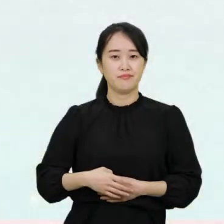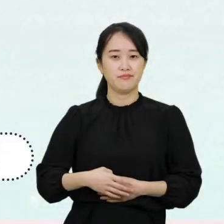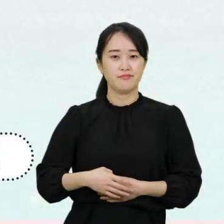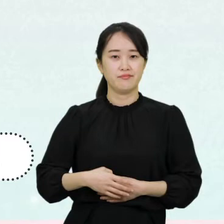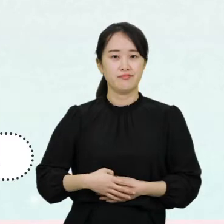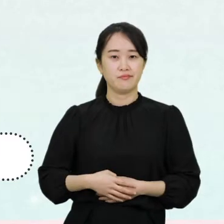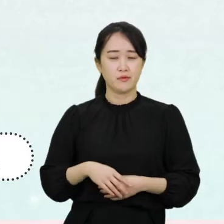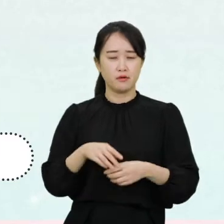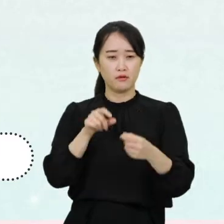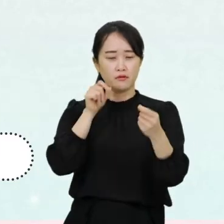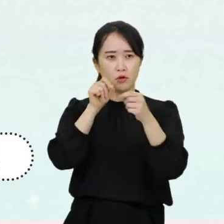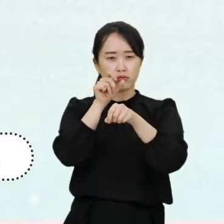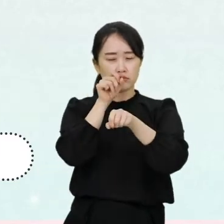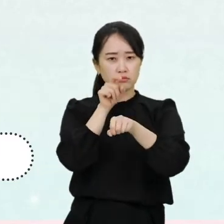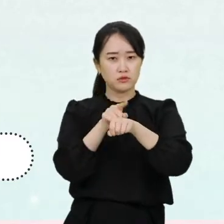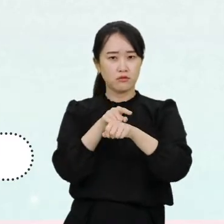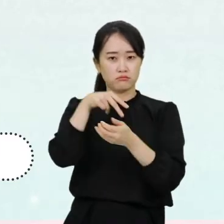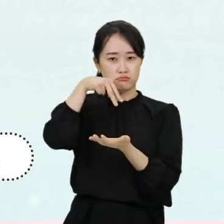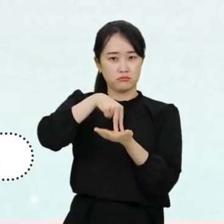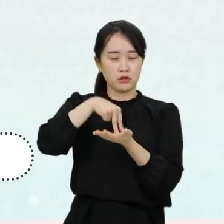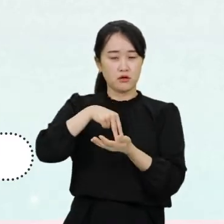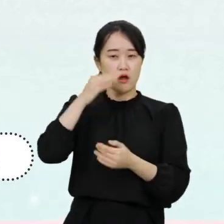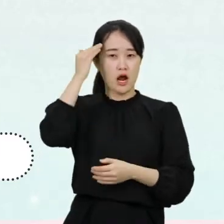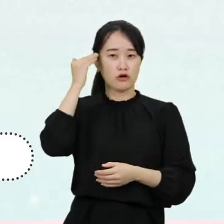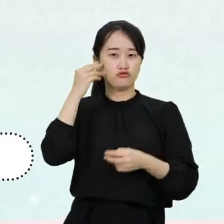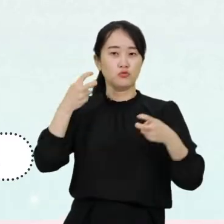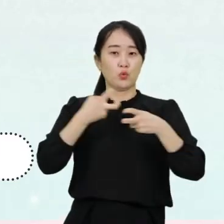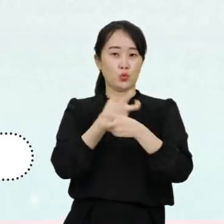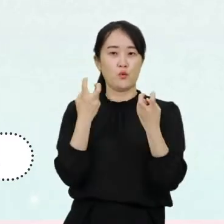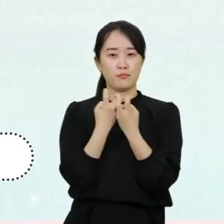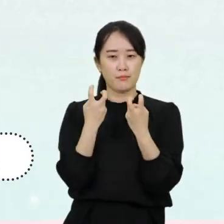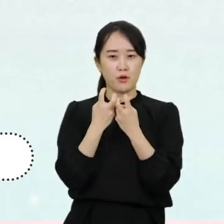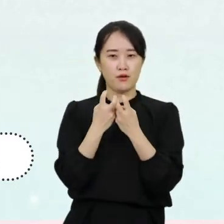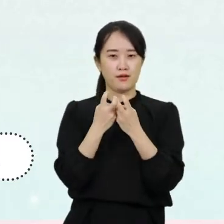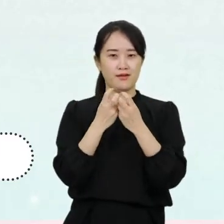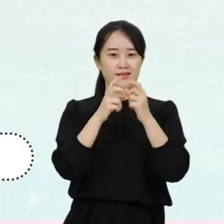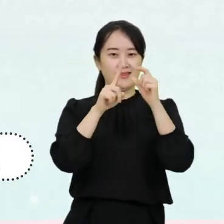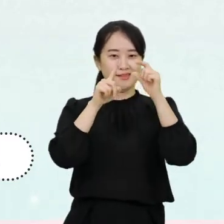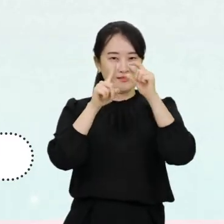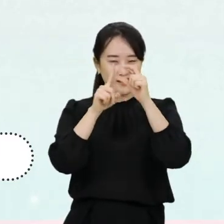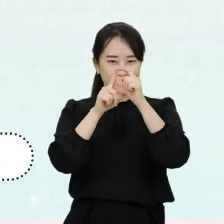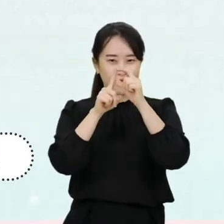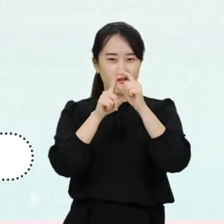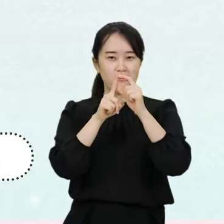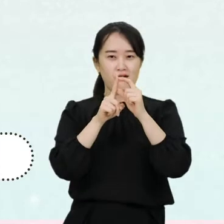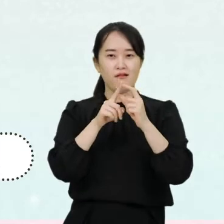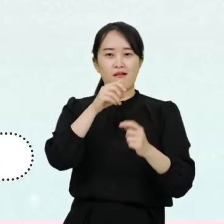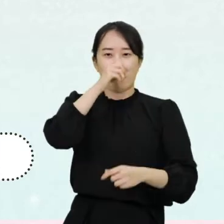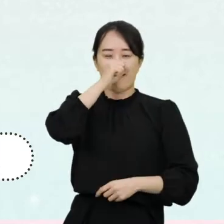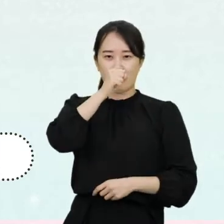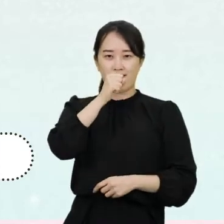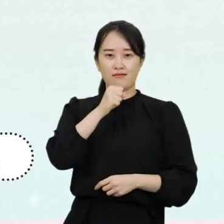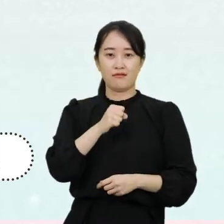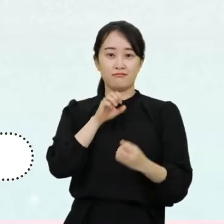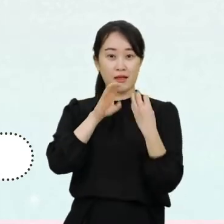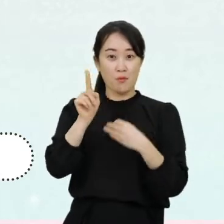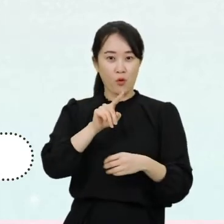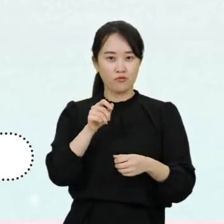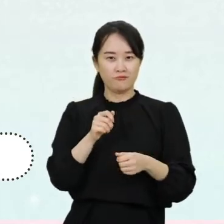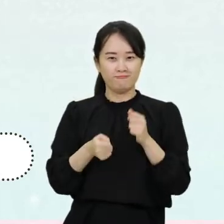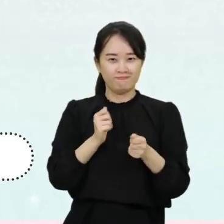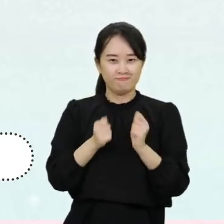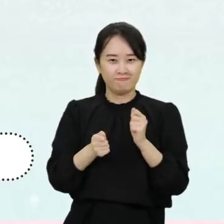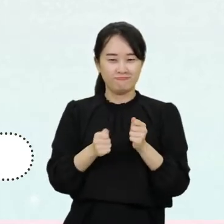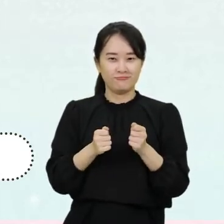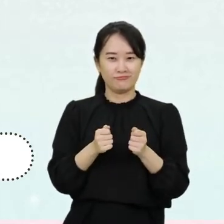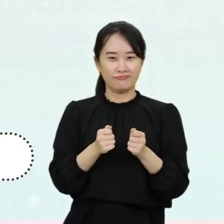자, 접근성 측면에서 우리나라 교통수단의 땡땡땡땡은 우수하다.